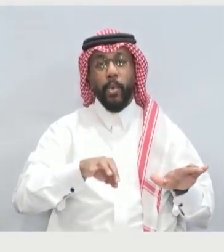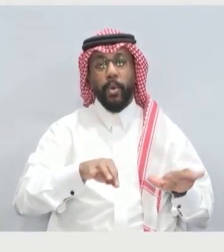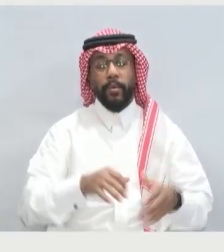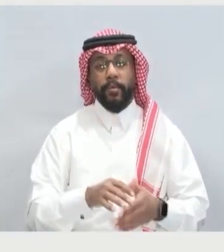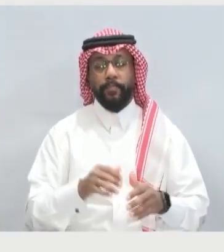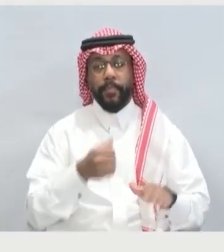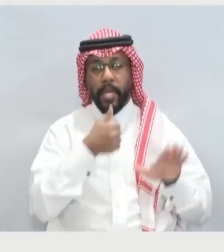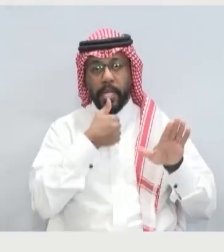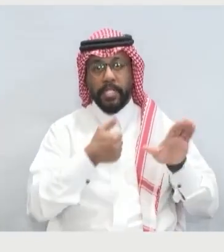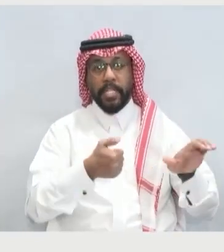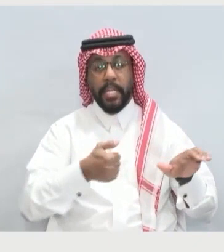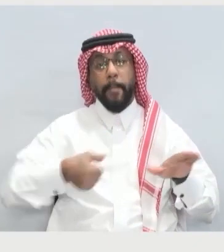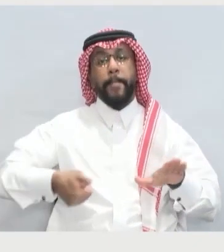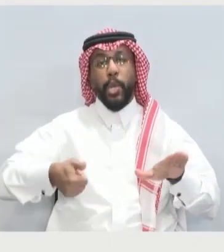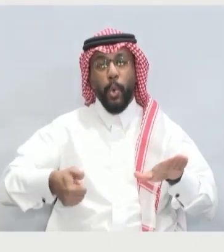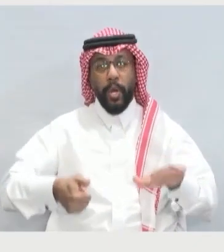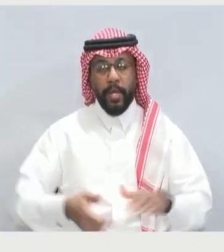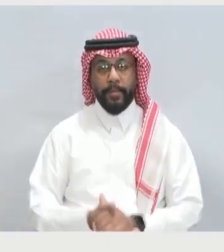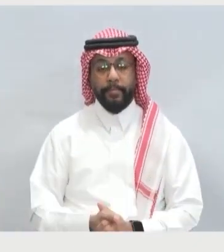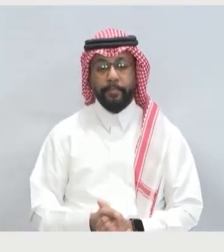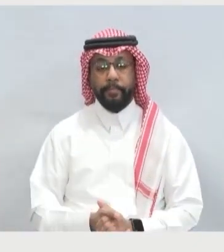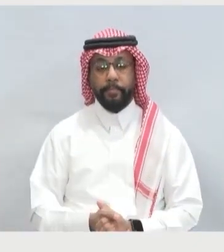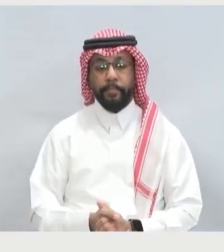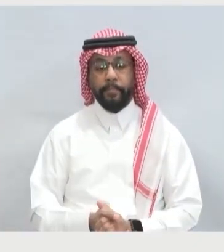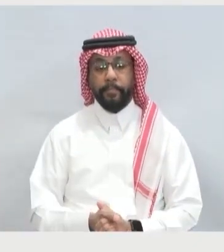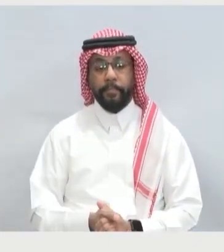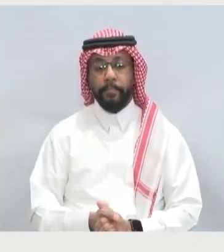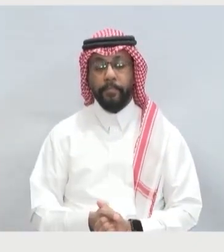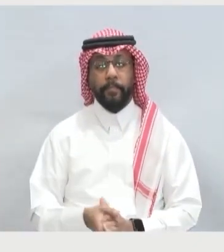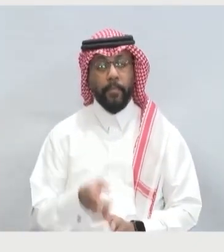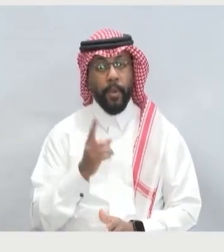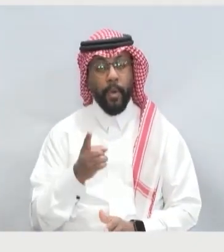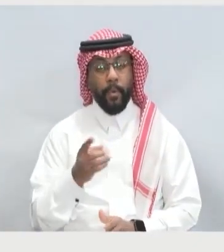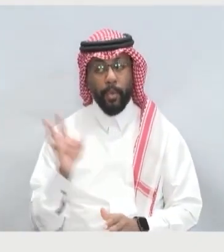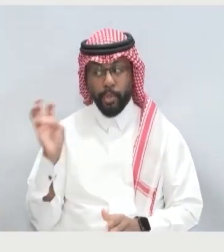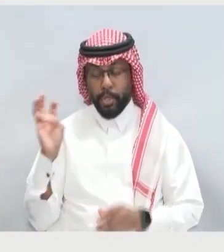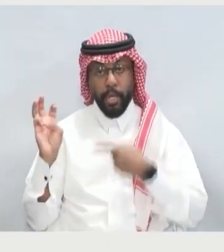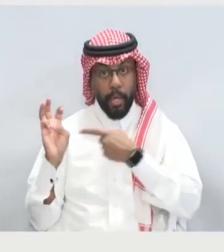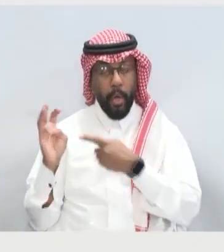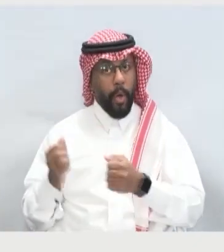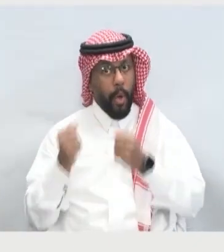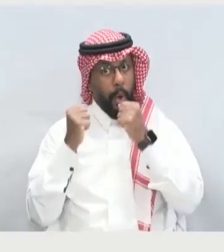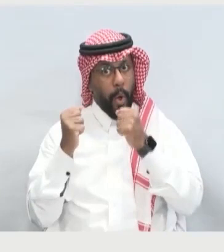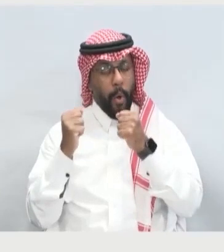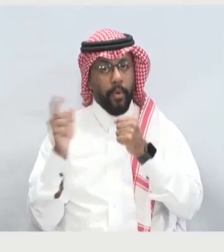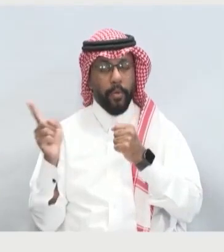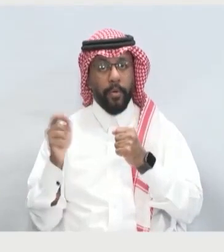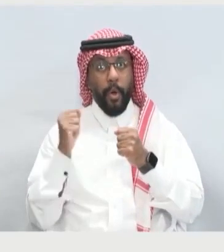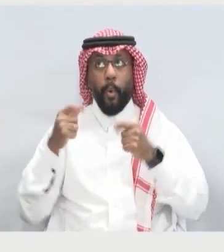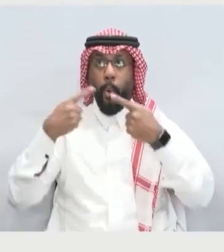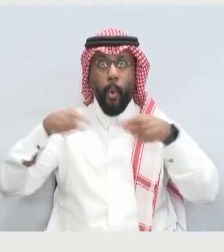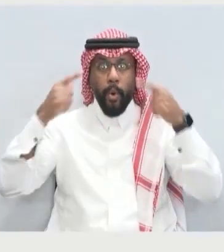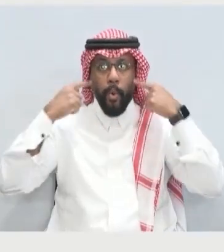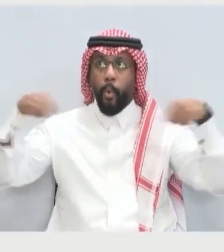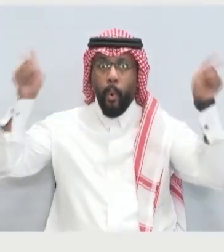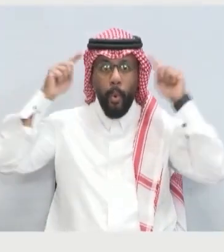ريال لماذا لان هذه السمعه الشركه قد يكون لديها علامه قويه او لديها مثلا شهره وبالتالي